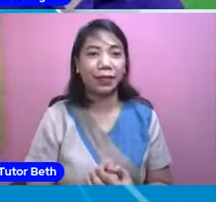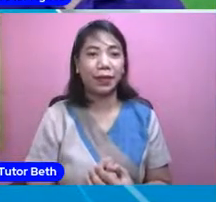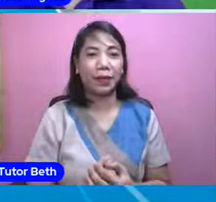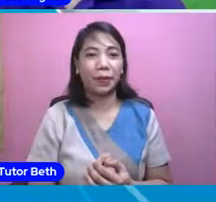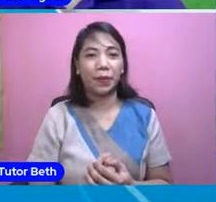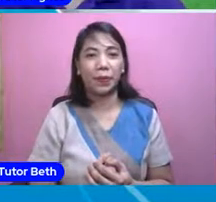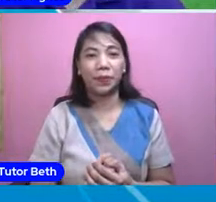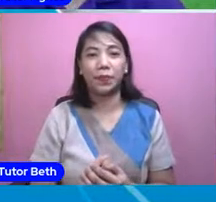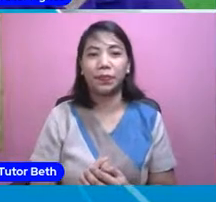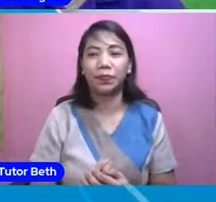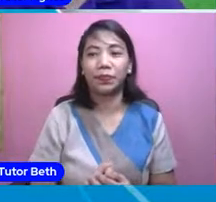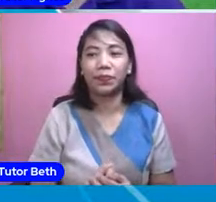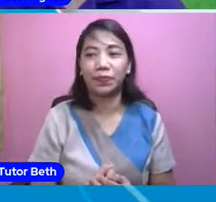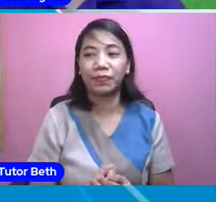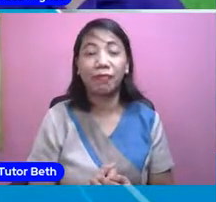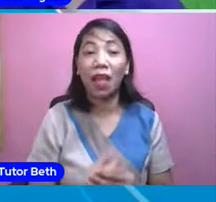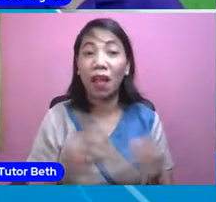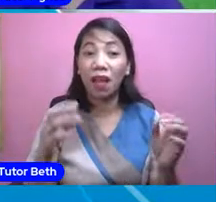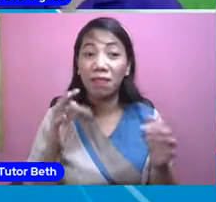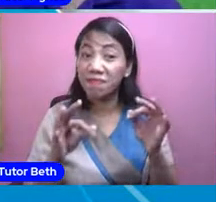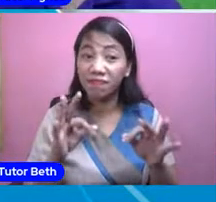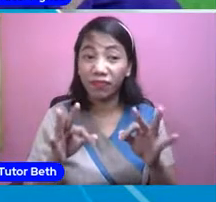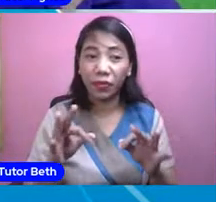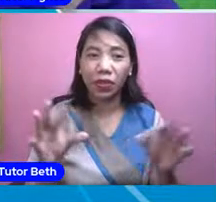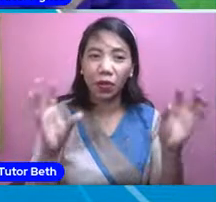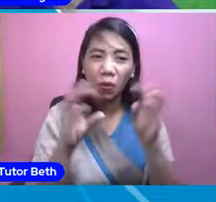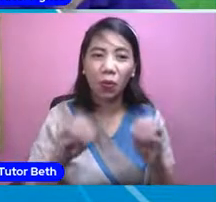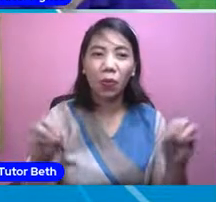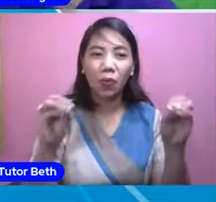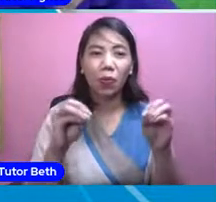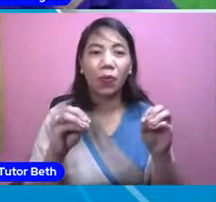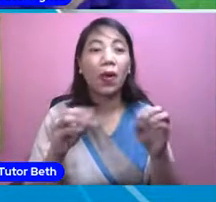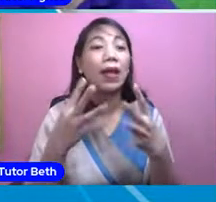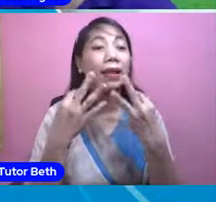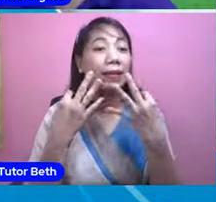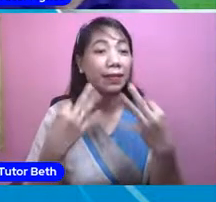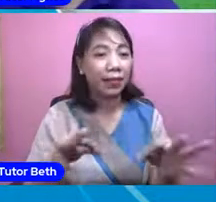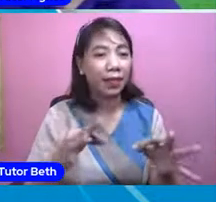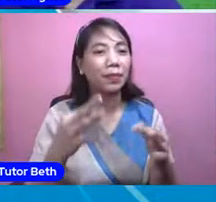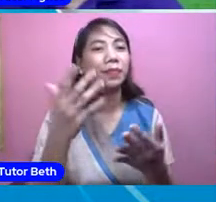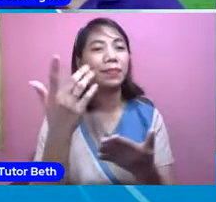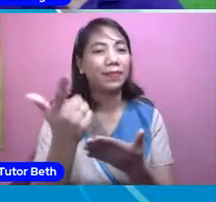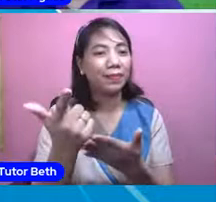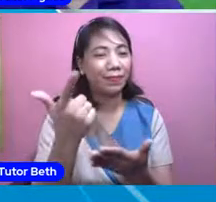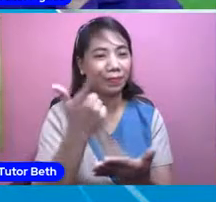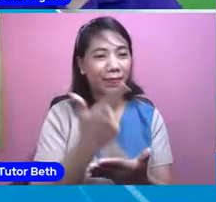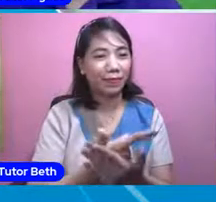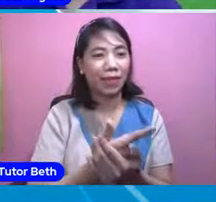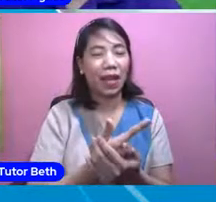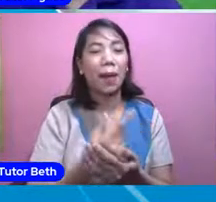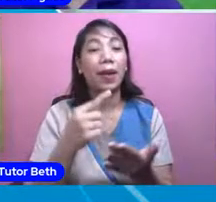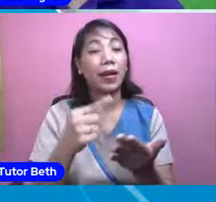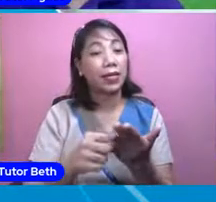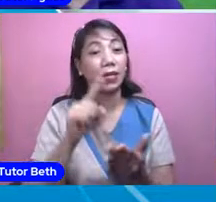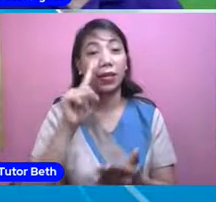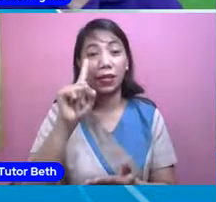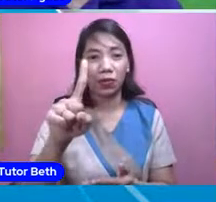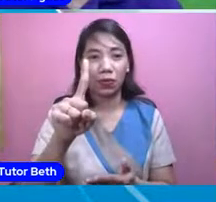Okay, kung wala na, dyan na po nagtatapos ang ating aralin para sa grade 1